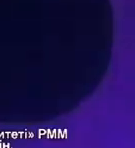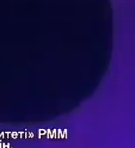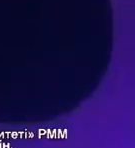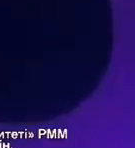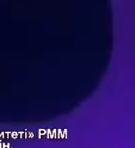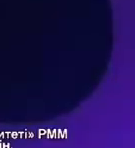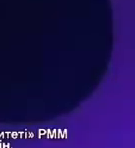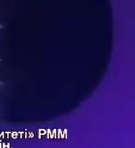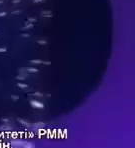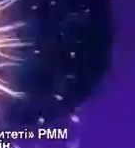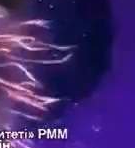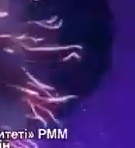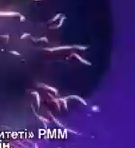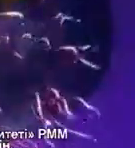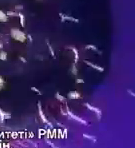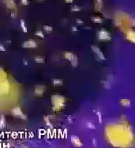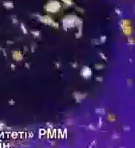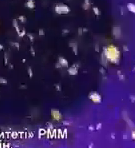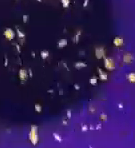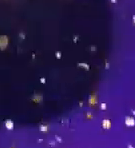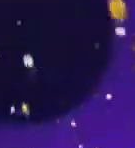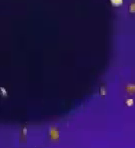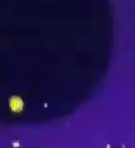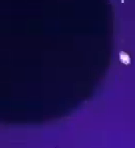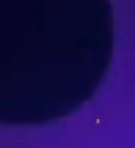таңдаңыз. Және 5 миллион теңге сіз